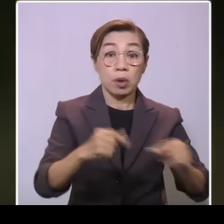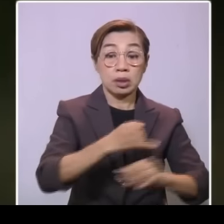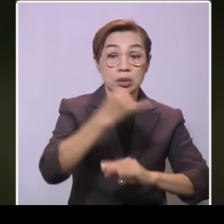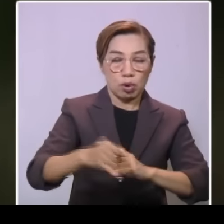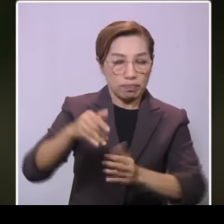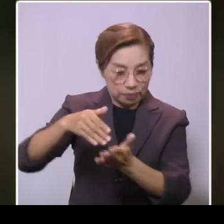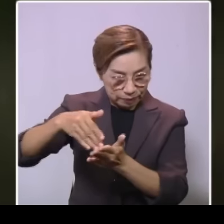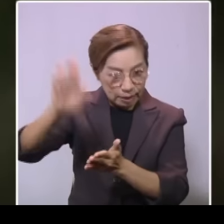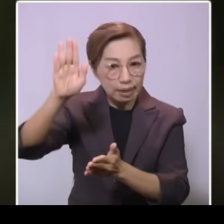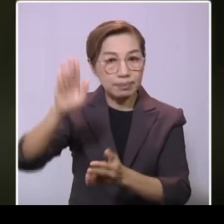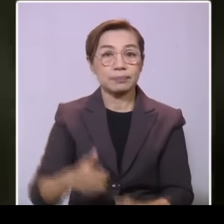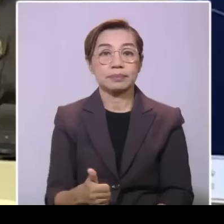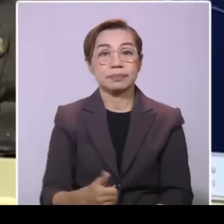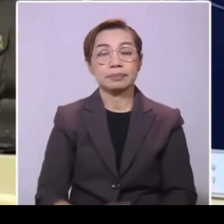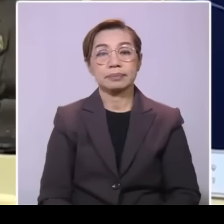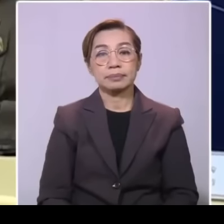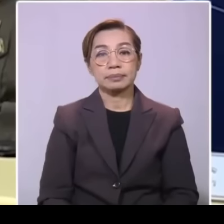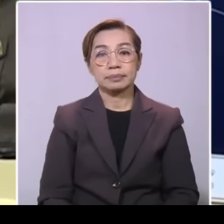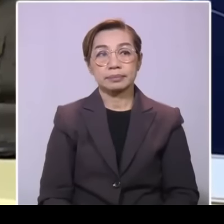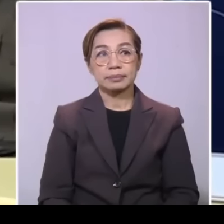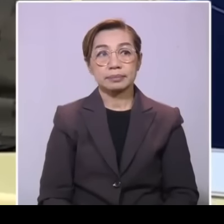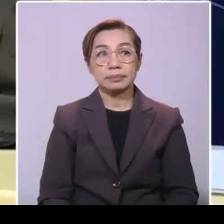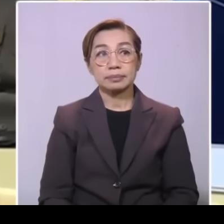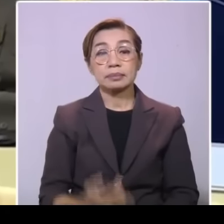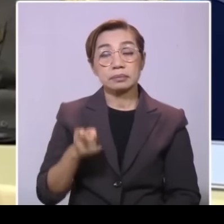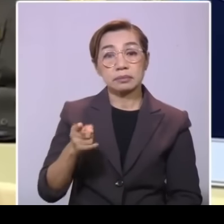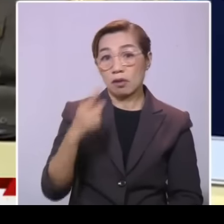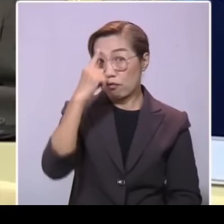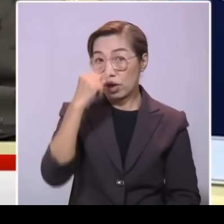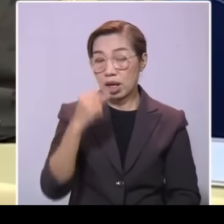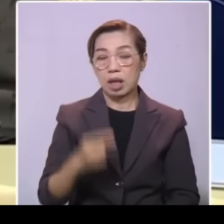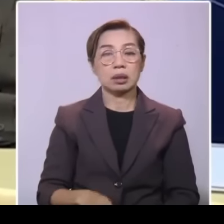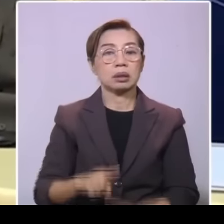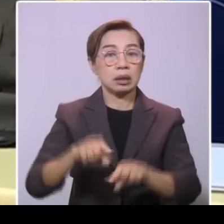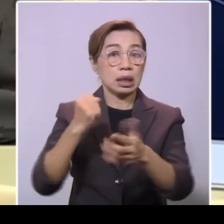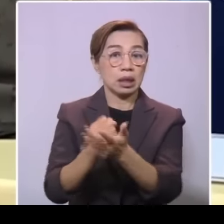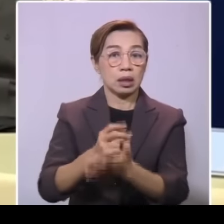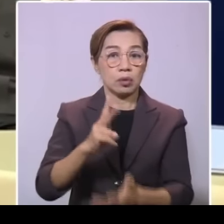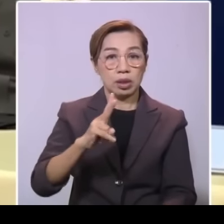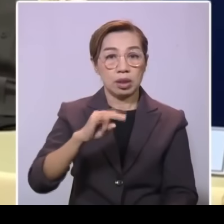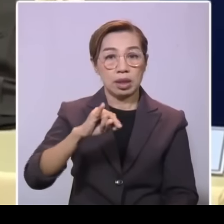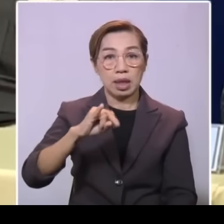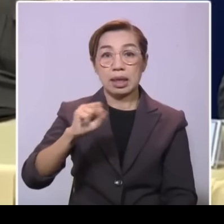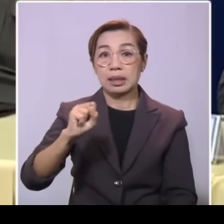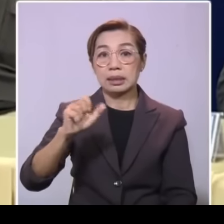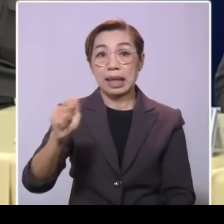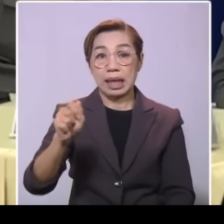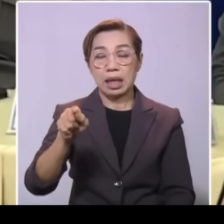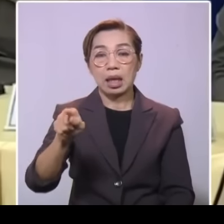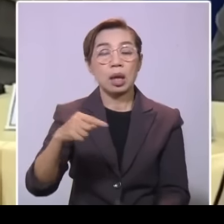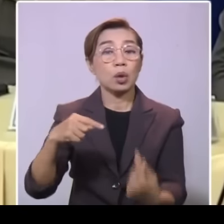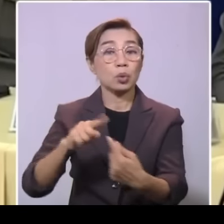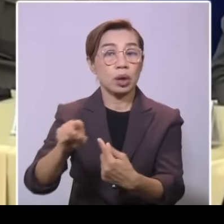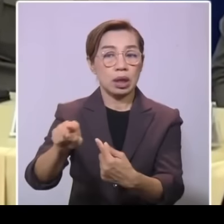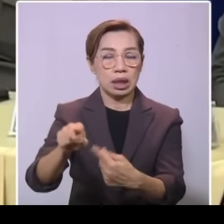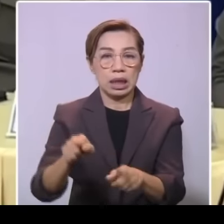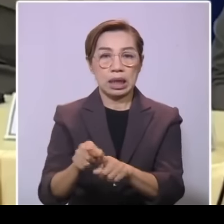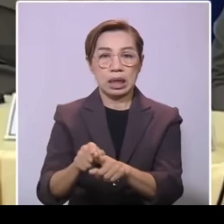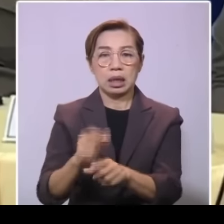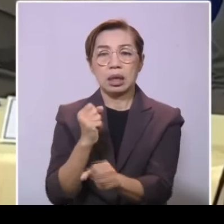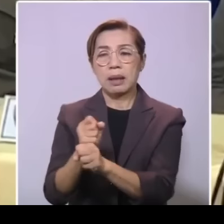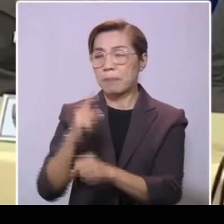ค่ะ ก็มีวีซ่าก็คือวีซ่าจะชุดบ้านป่านะครับชุดบ้านป่าอยู่กับภรรยาไปแล้วก็ชุดบ้านป่